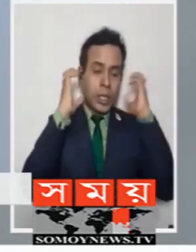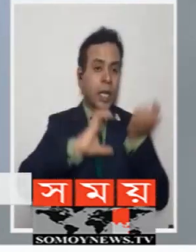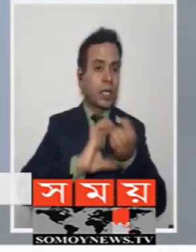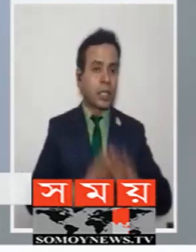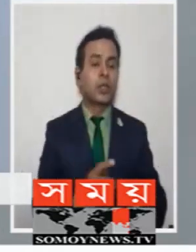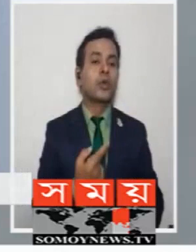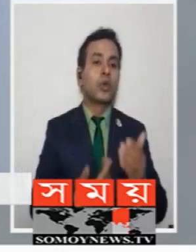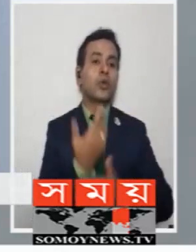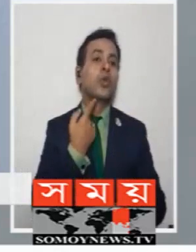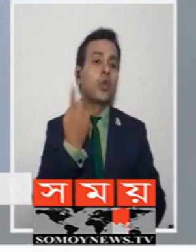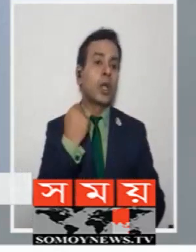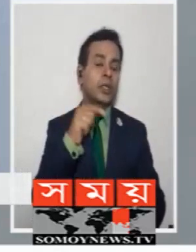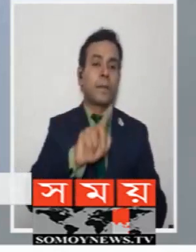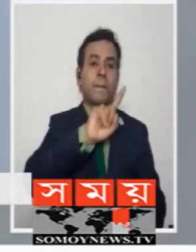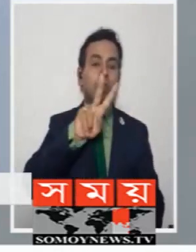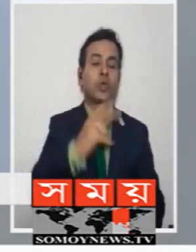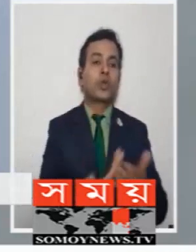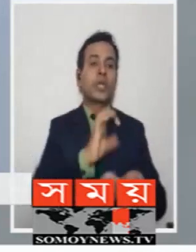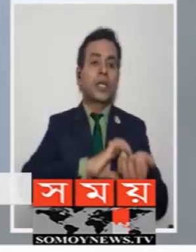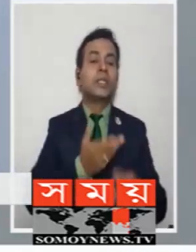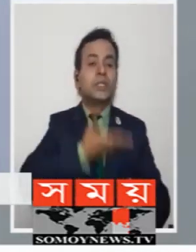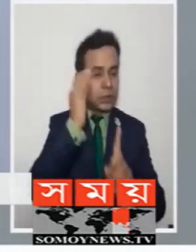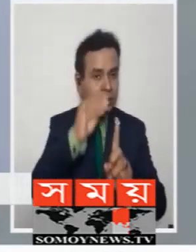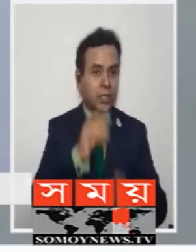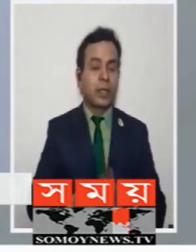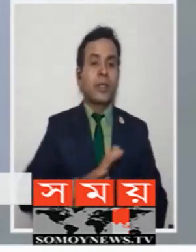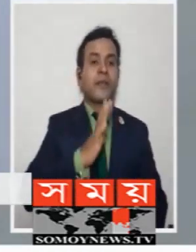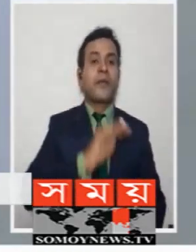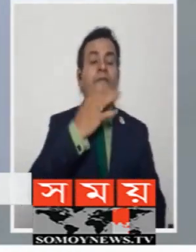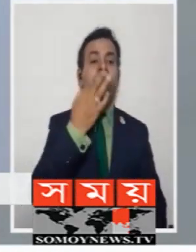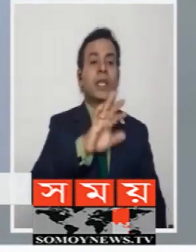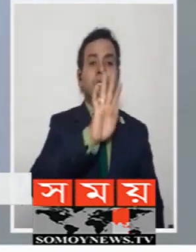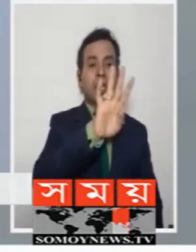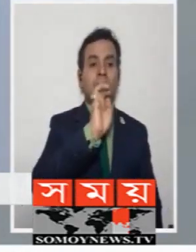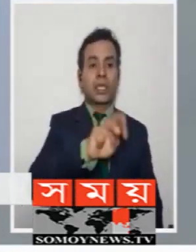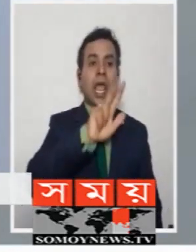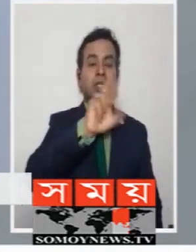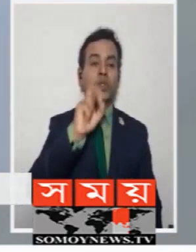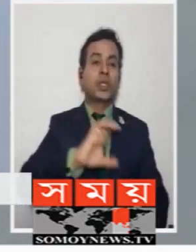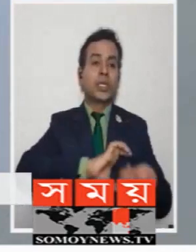দিয়ে যাচ্ছে 4,080 জন চিকিৎসক। সকলের প্রতি কৃতজ্ঞতা এবং ধন্যবাদ জানাচ্ছি।